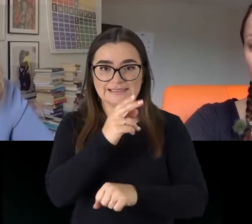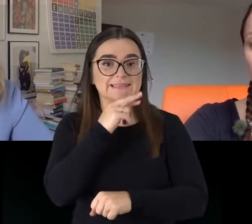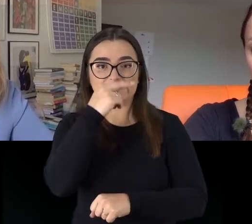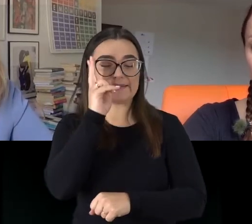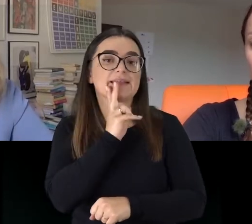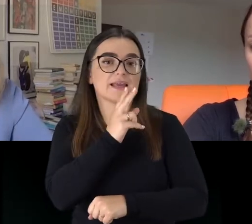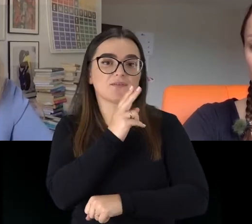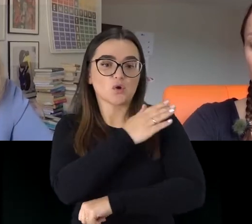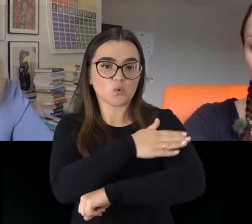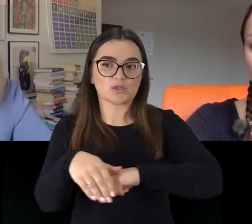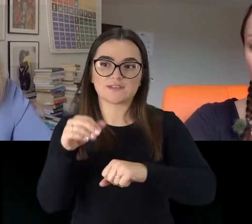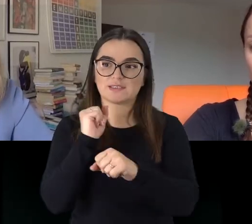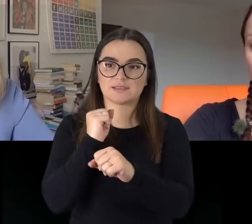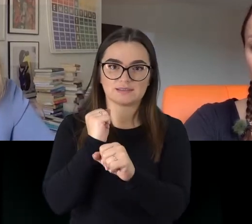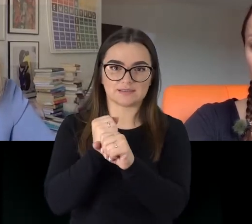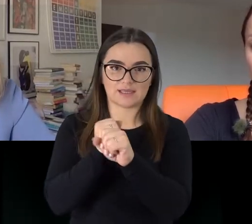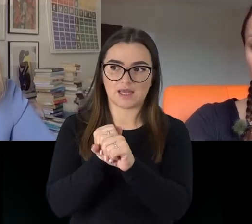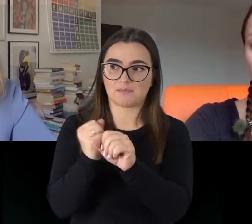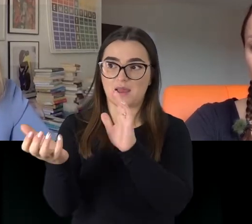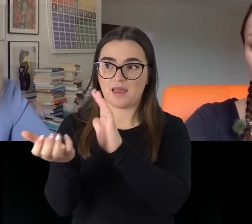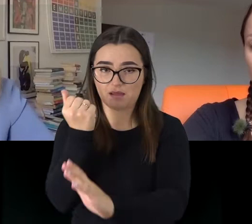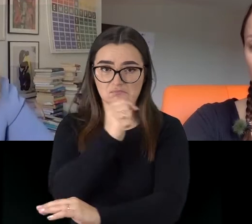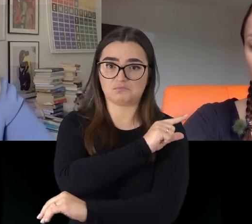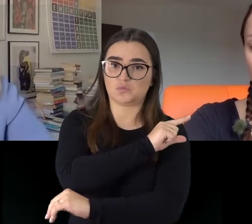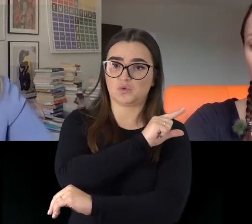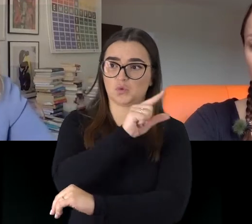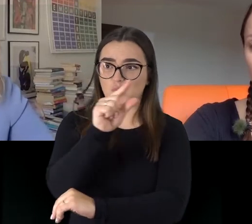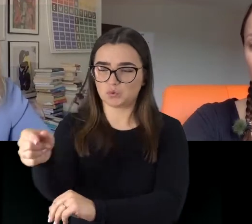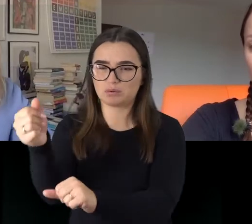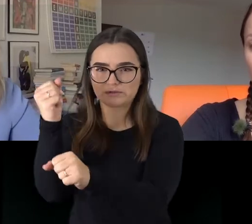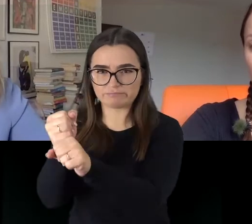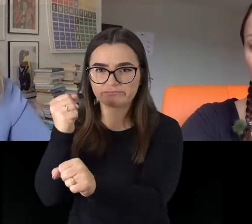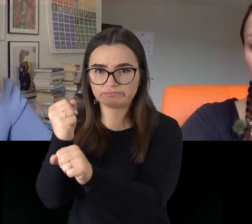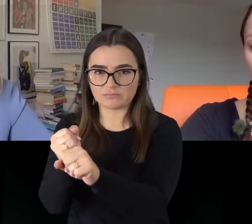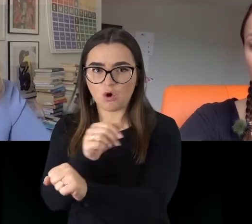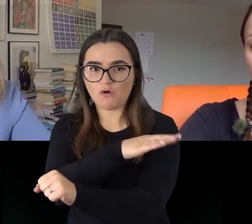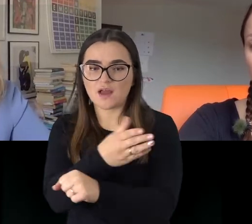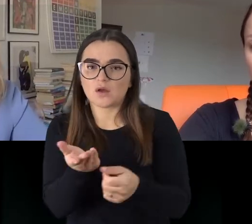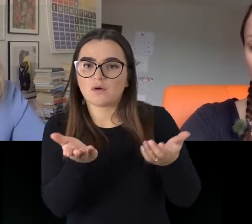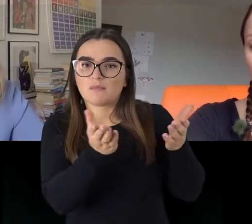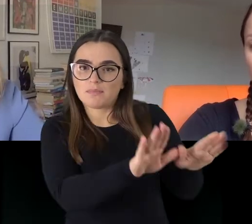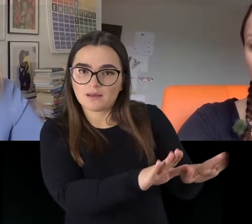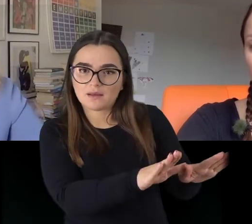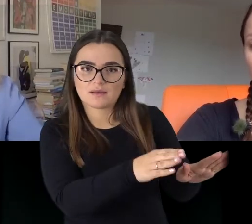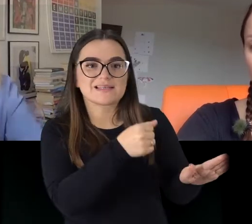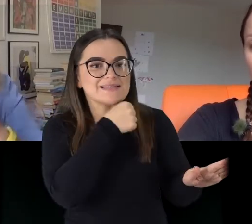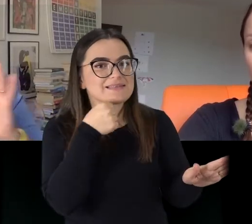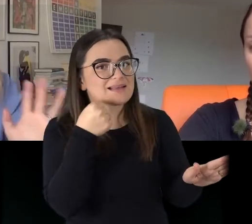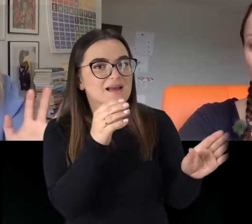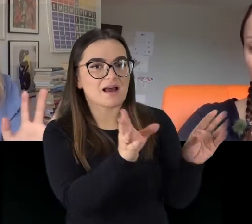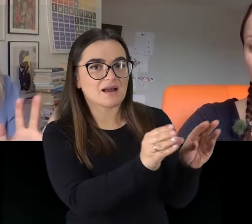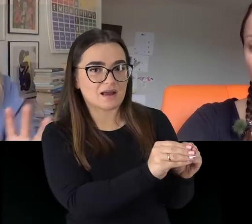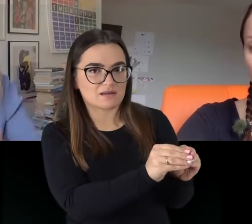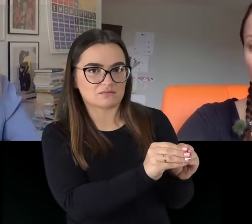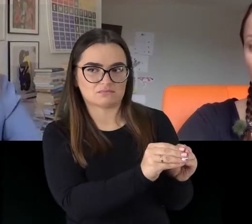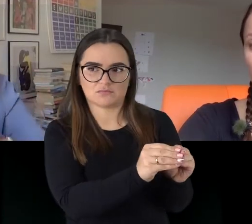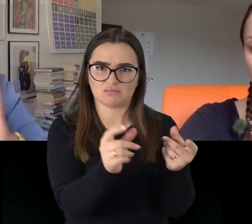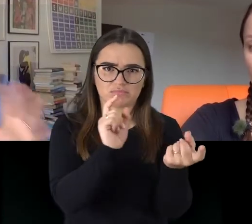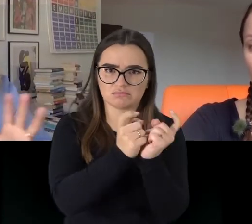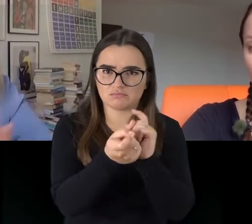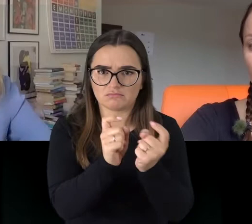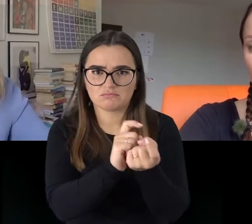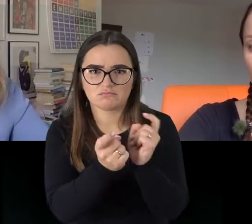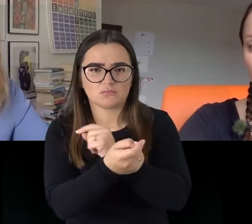iš tėvų ar ne, ir išvyksta ten dirbti. Ir vaikus ar vaiką palieka seneliams. Niekas nekonfliktuoja,